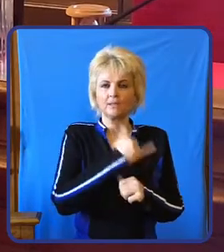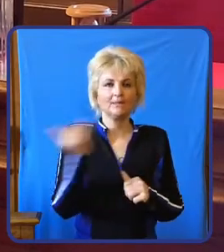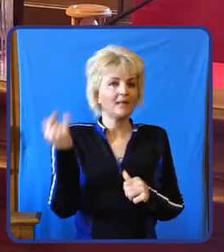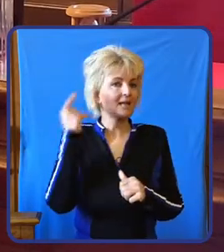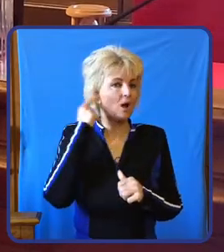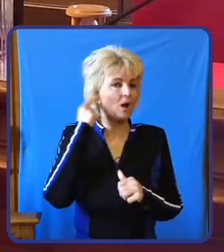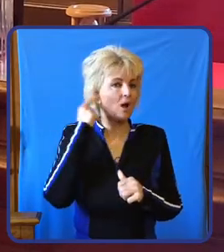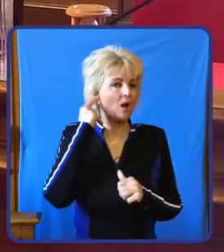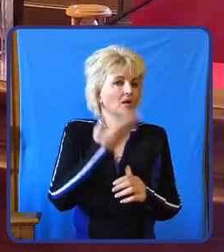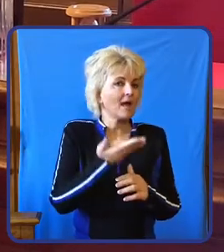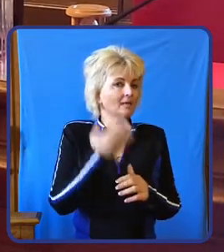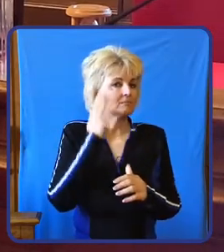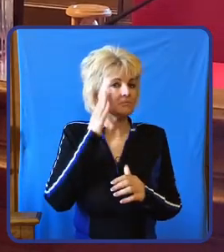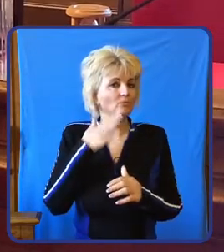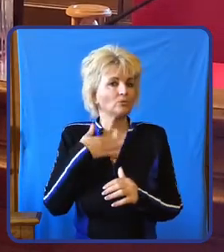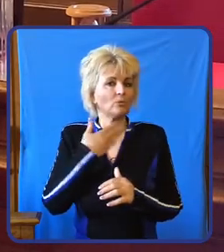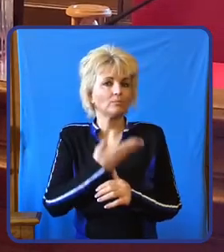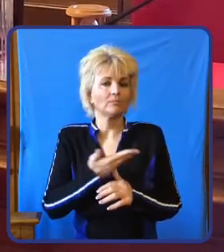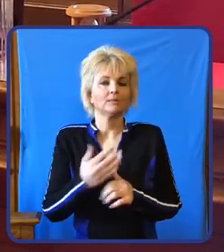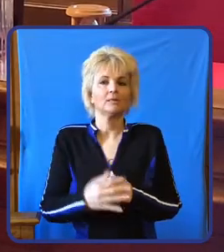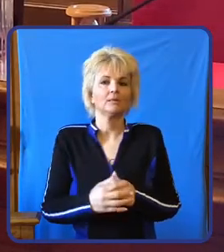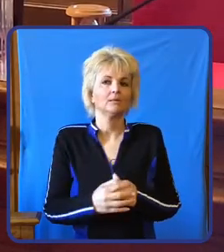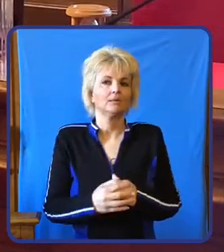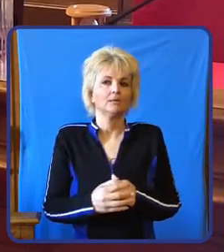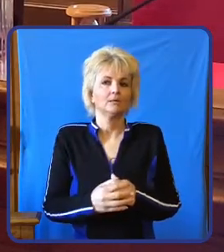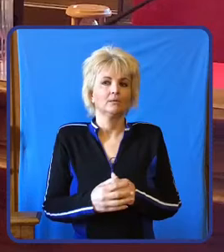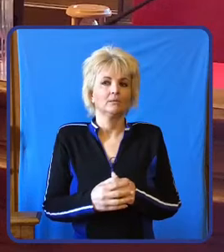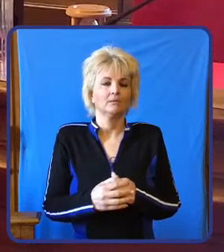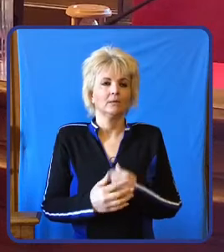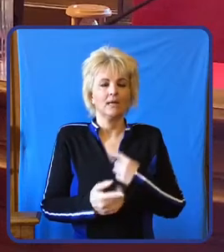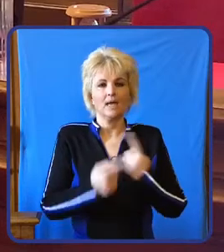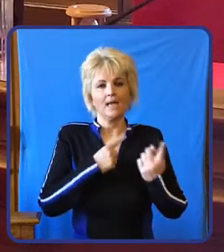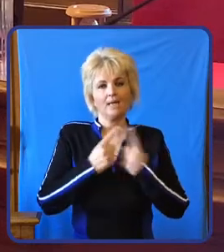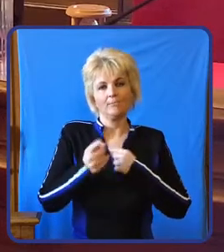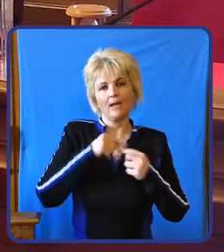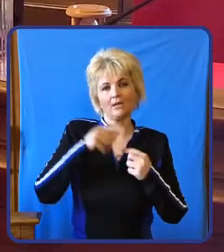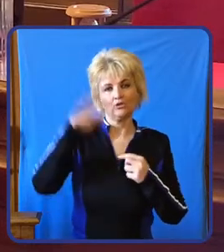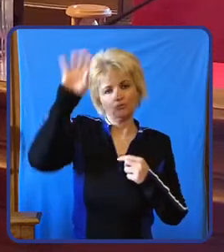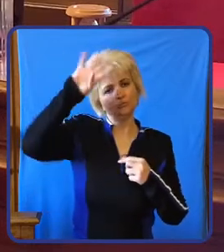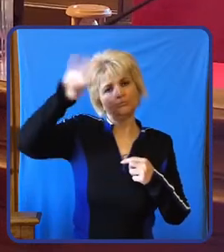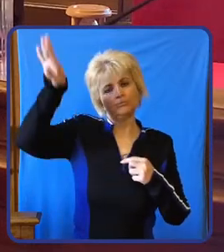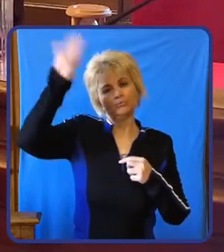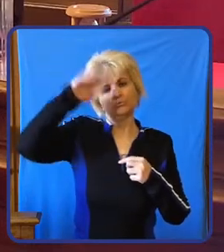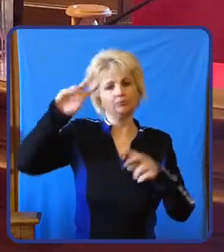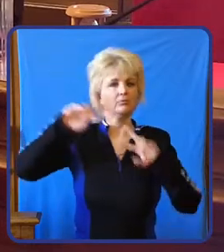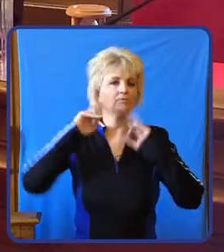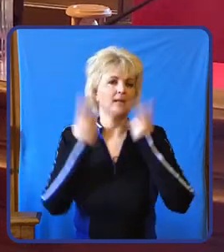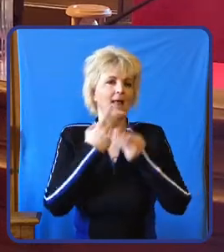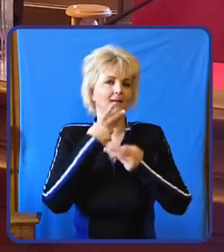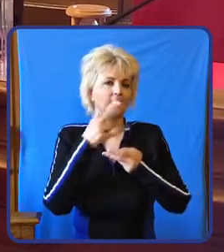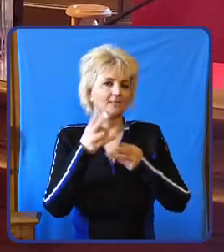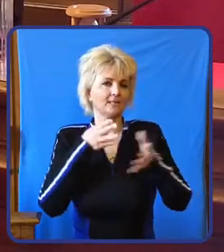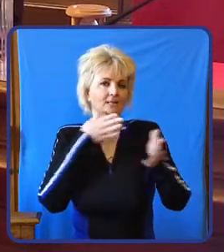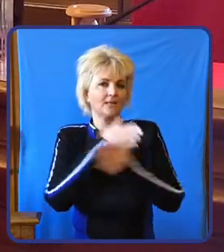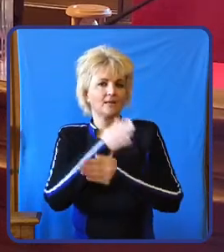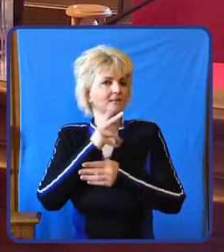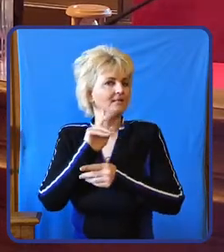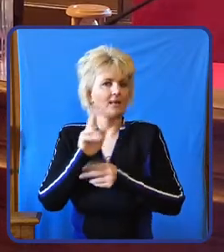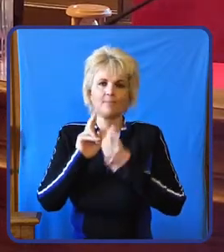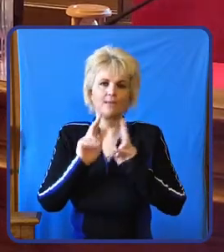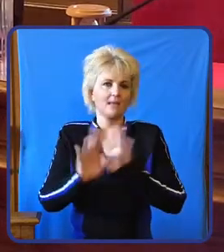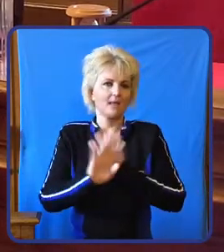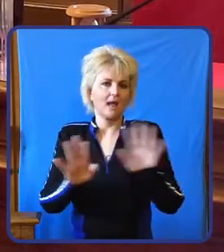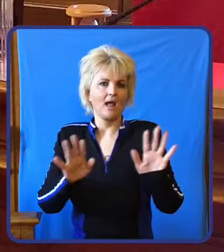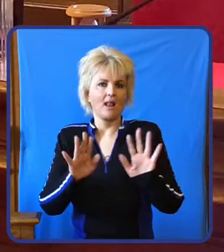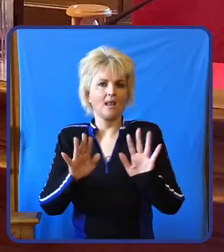hallotta-e, vagy emellett el kell menjünk, hogy egymás világnézeti irányultságát azért nem kellene tényleg